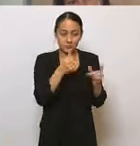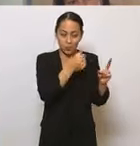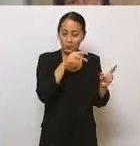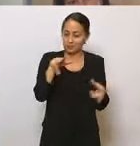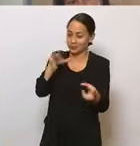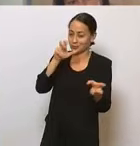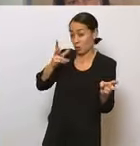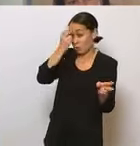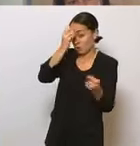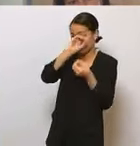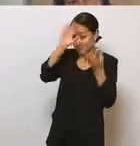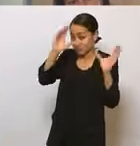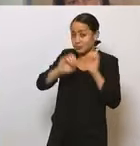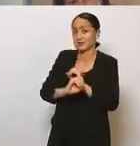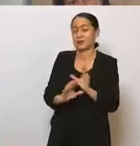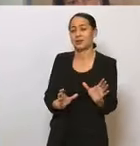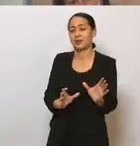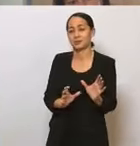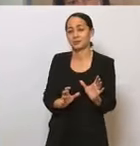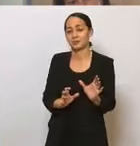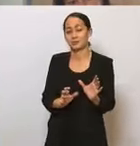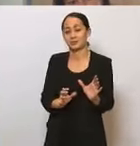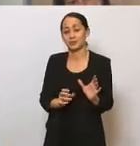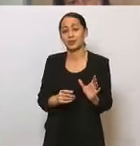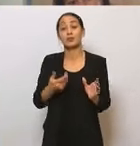Et donc vraiment,